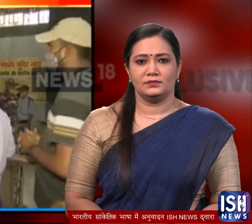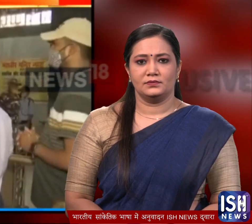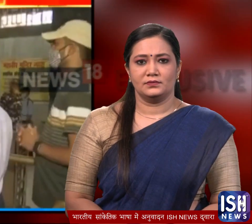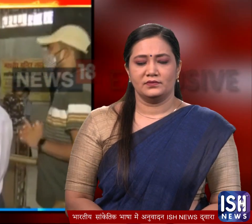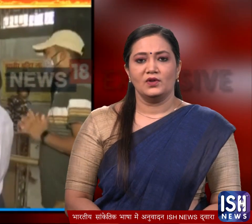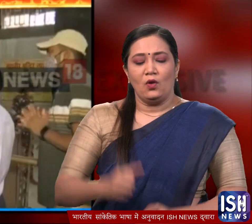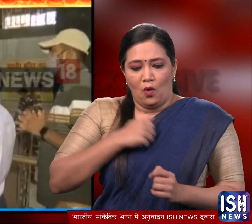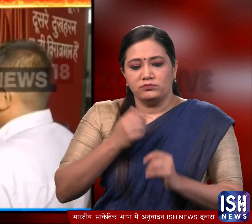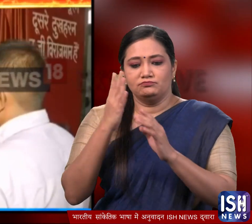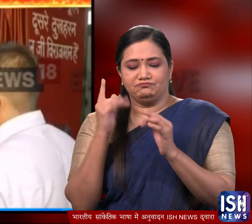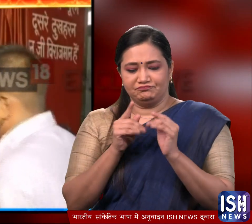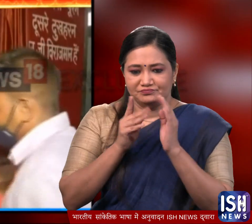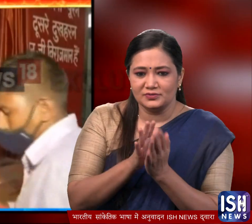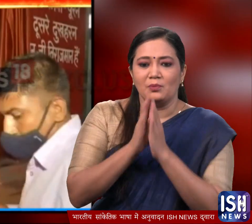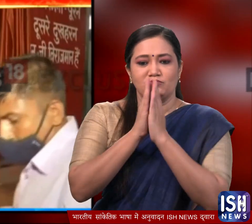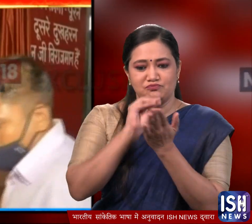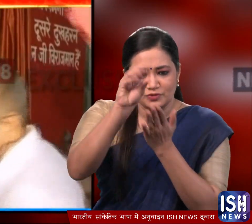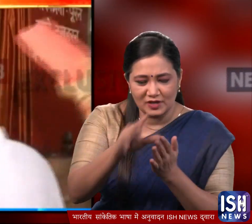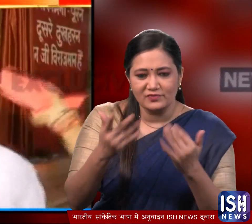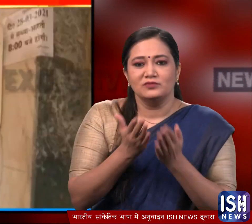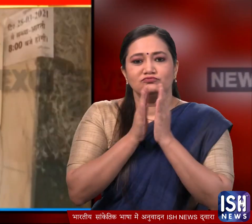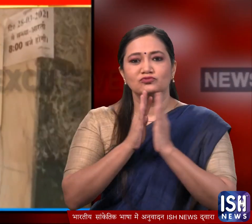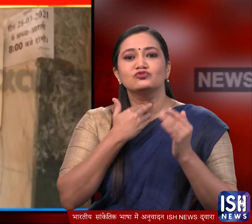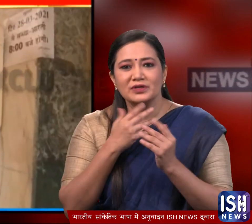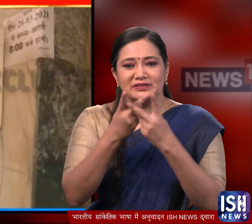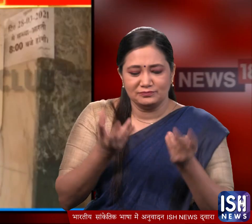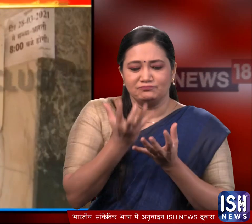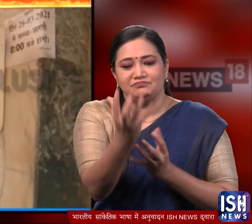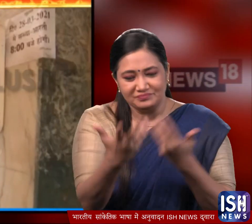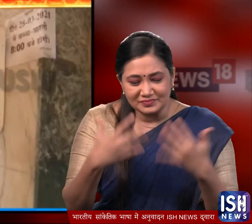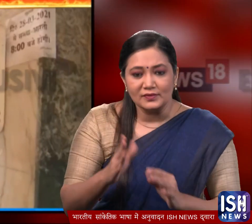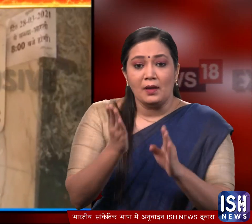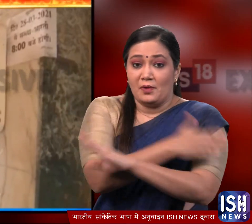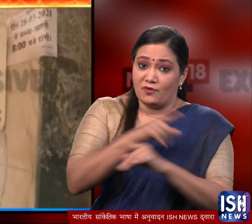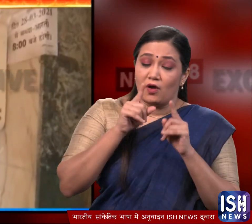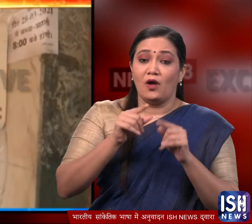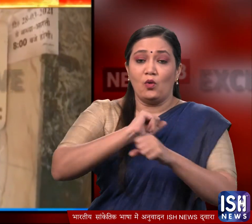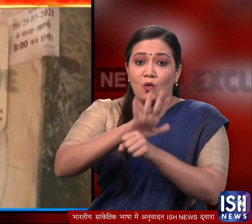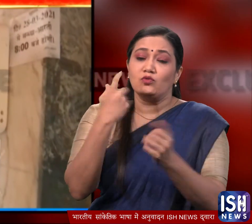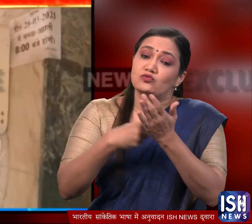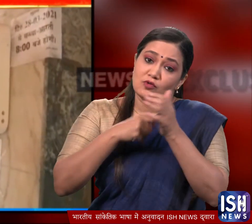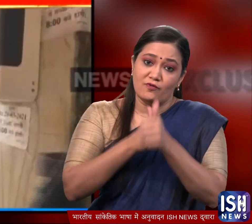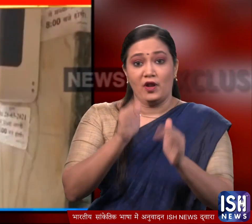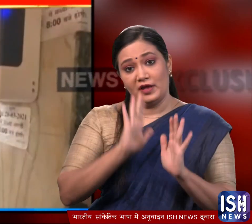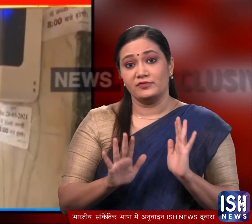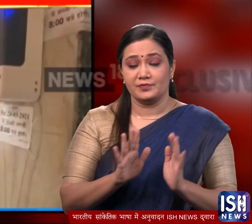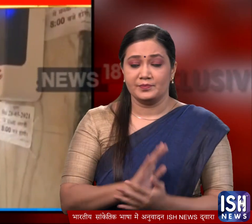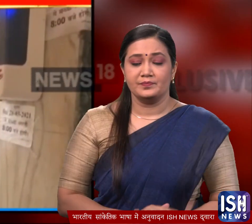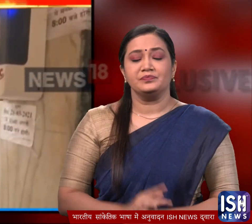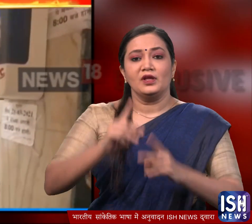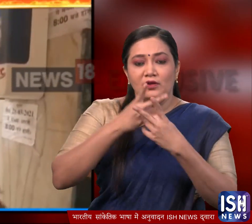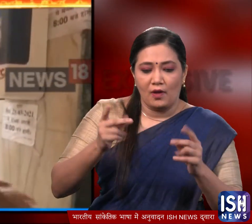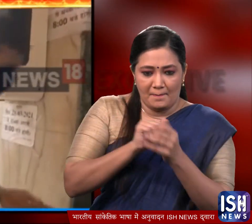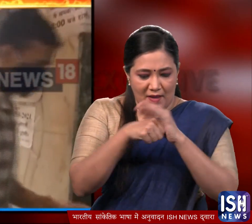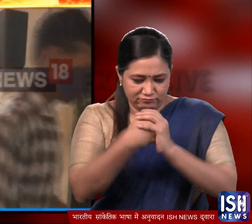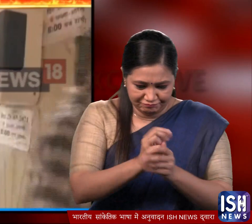अपनी बारी आने पर लोगों ने वहां पूजा की और प्रसाद चढ़ाया। हालांकि मंदिर में जाने से पहले कोरोना नियमों का पालन भी करवाया गया। लोगों ने पहले अपने